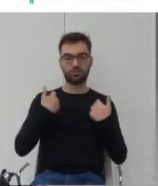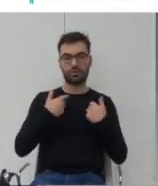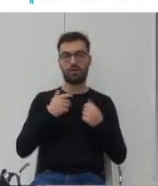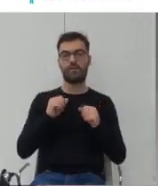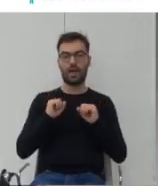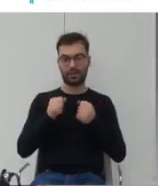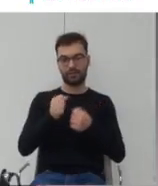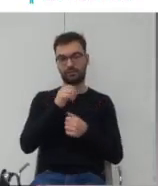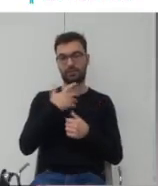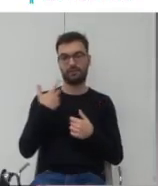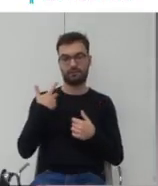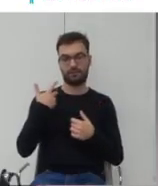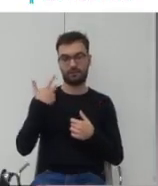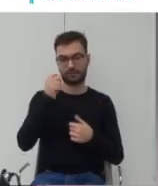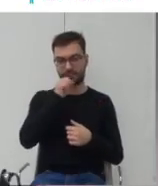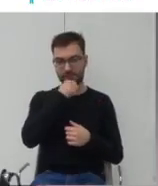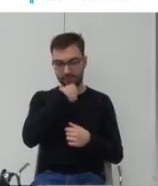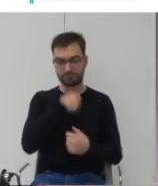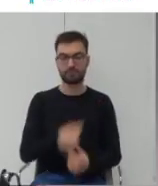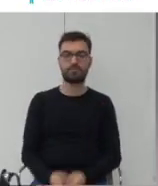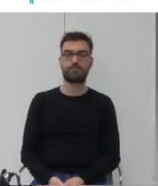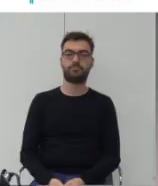się.